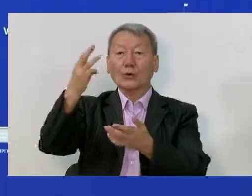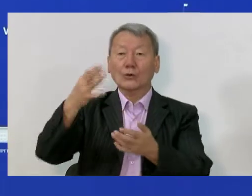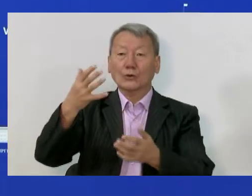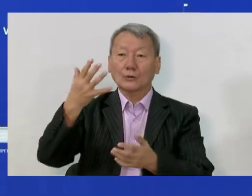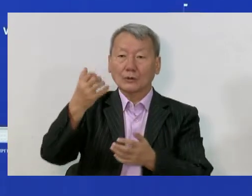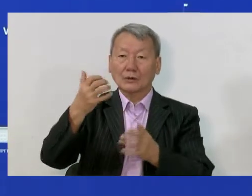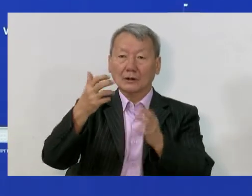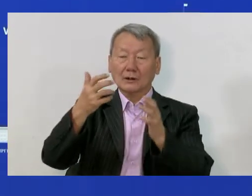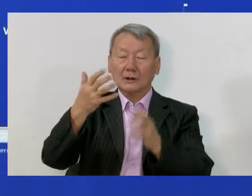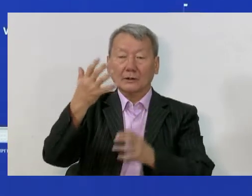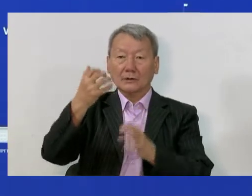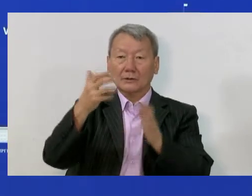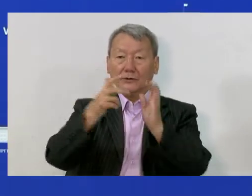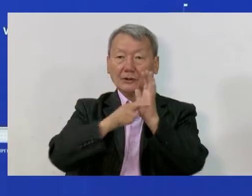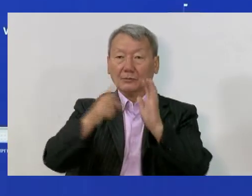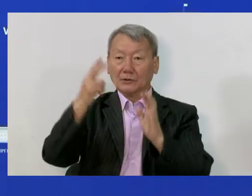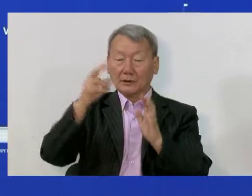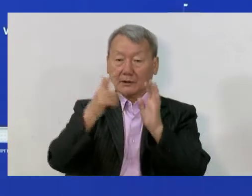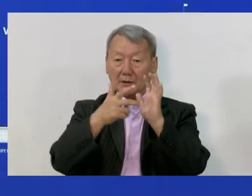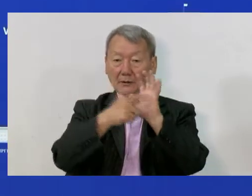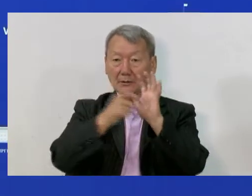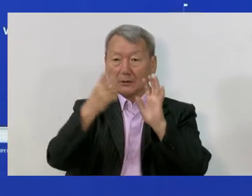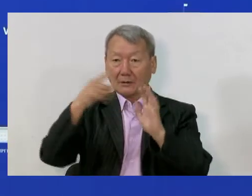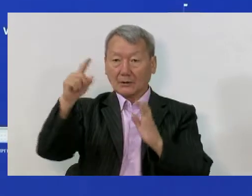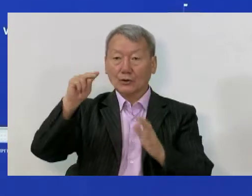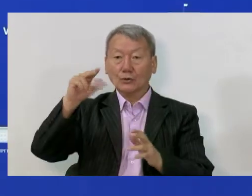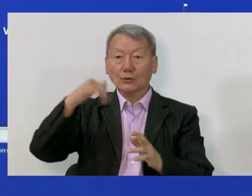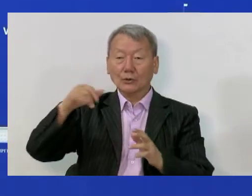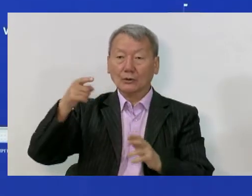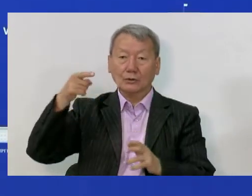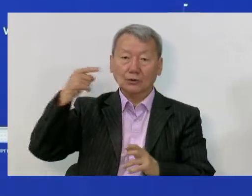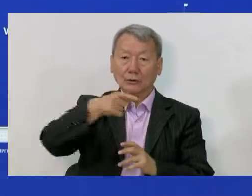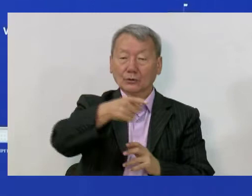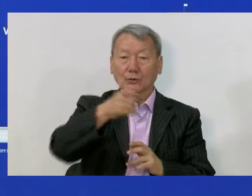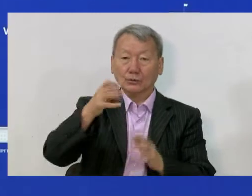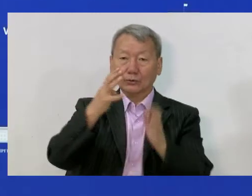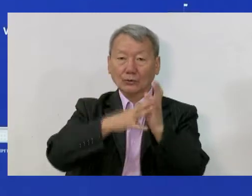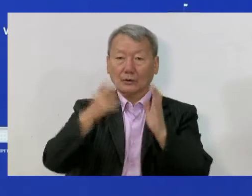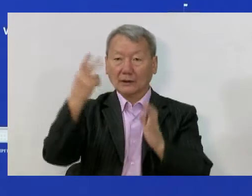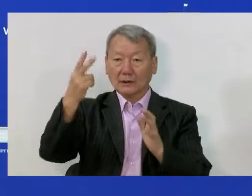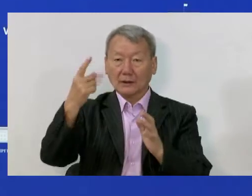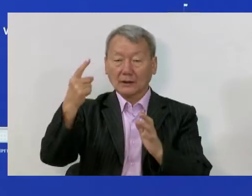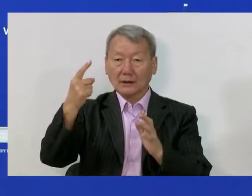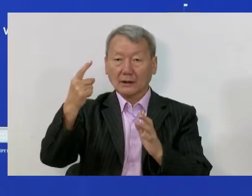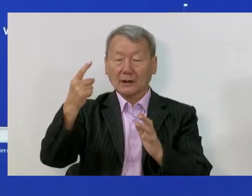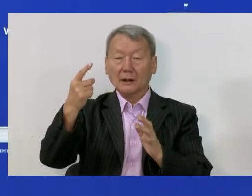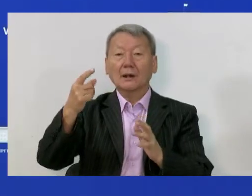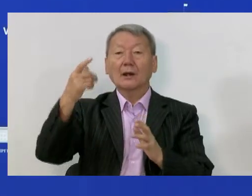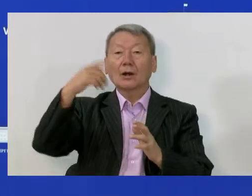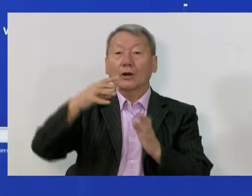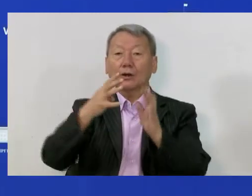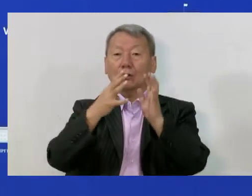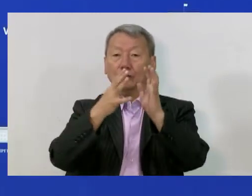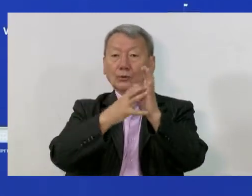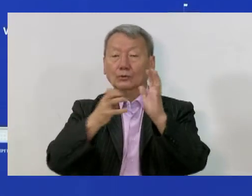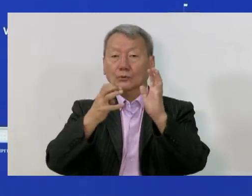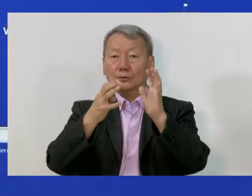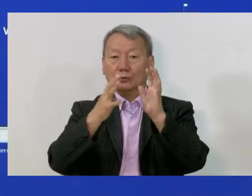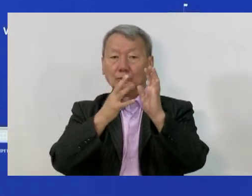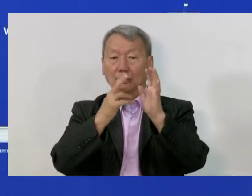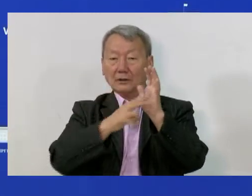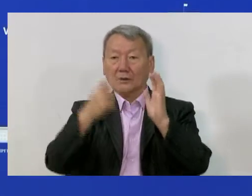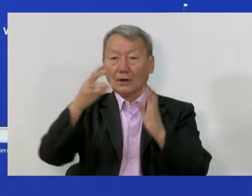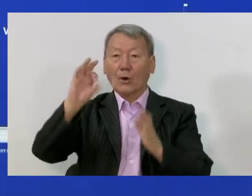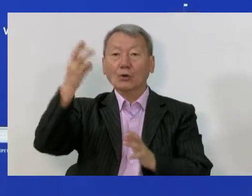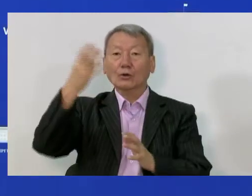571 бейтап, Қүй облысында 1 092, Үсіқ көл облысында 986, ұш